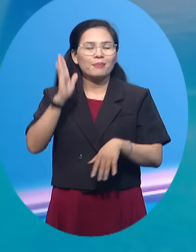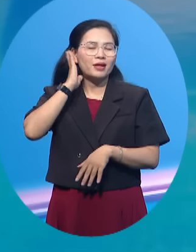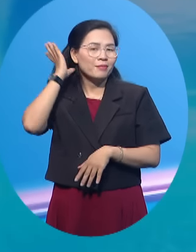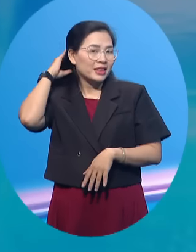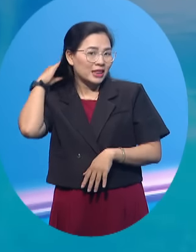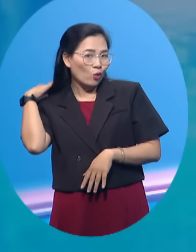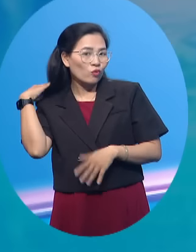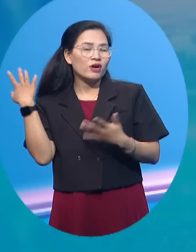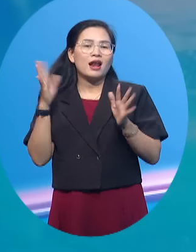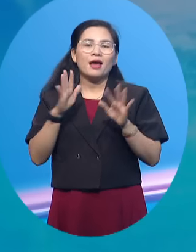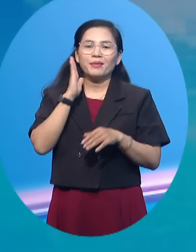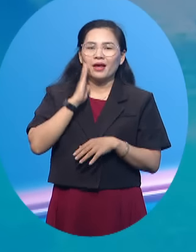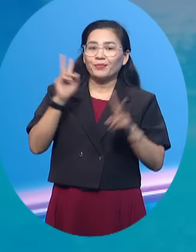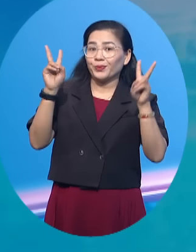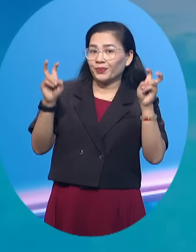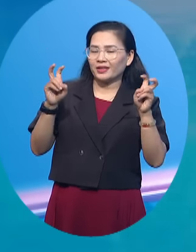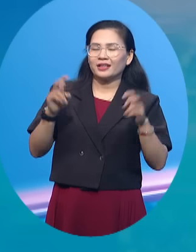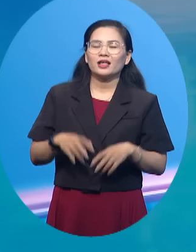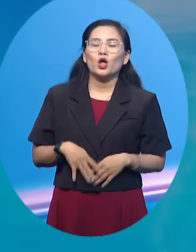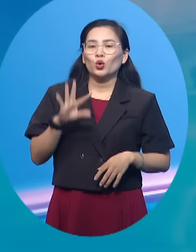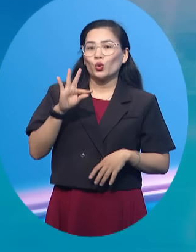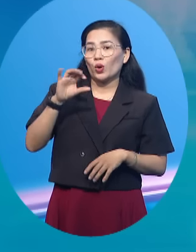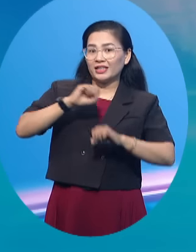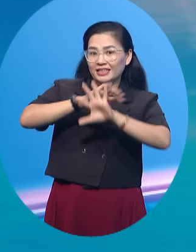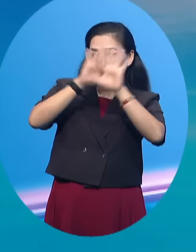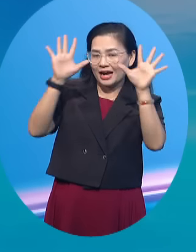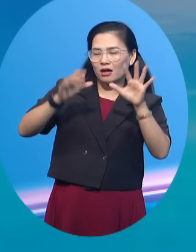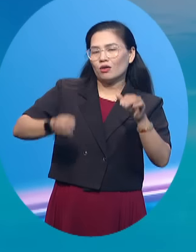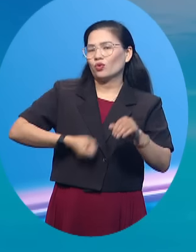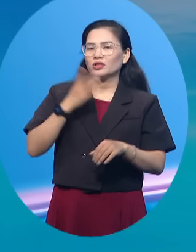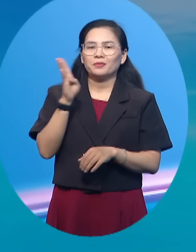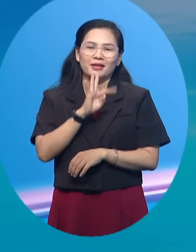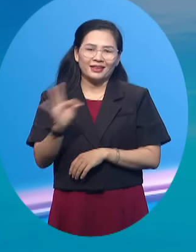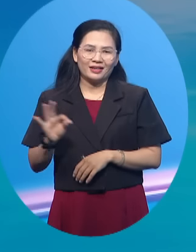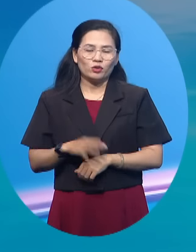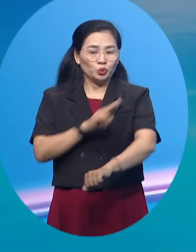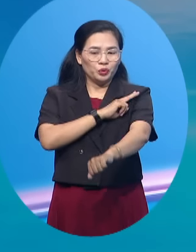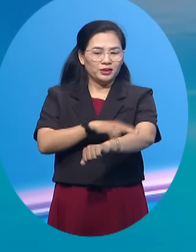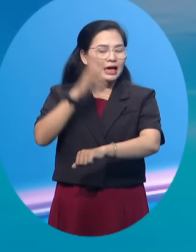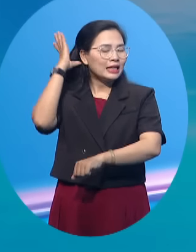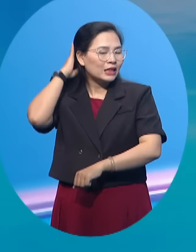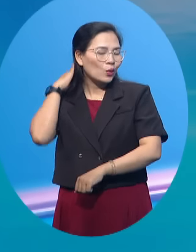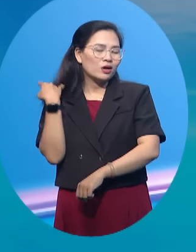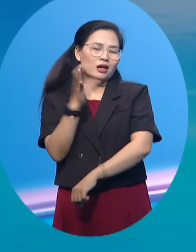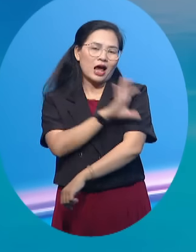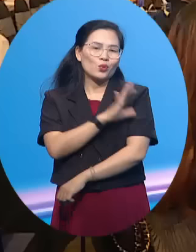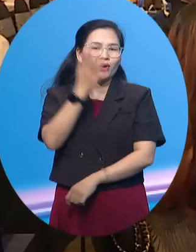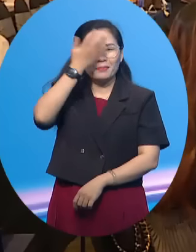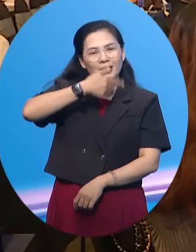Nam với chủ đề tỏa sáng giữa đời thường. Chương trình có sự giao lưu với các chuyên gia tóc và làm đẹp đến từ Hàn Quốc.